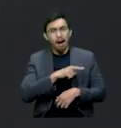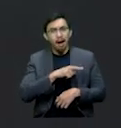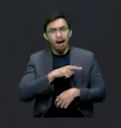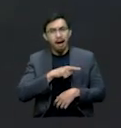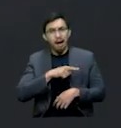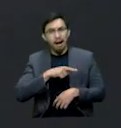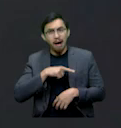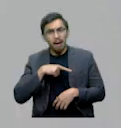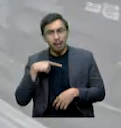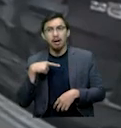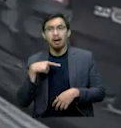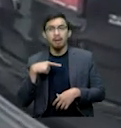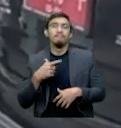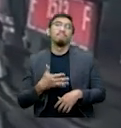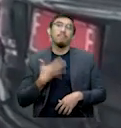dia keluar emosi.